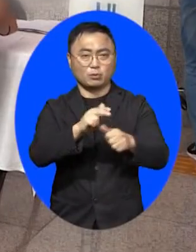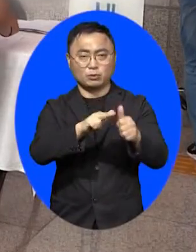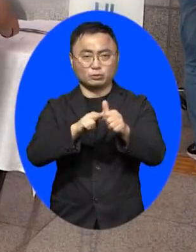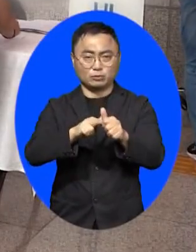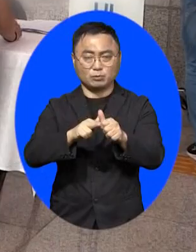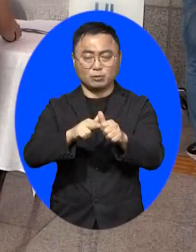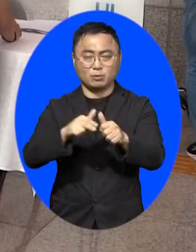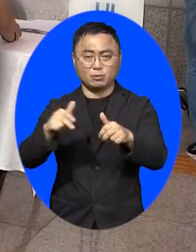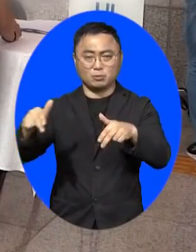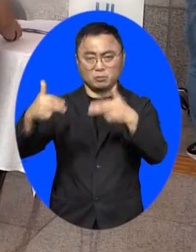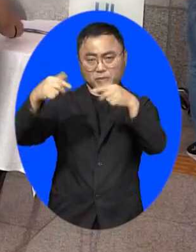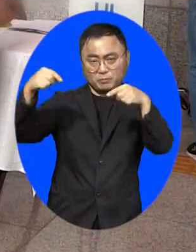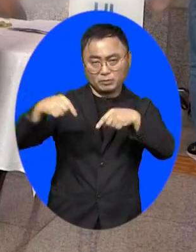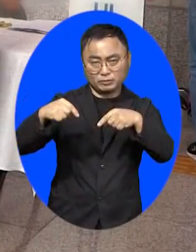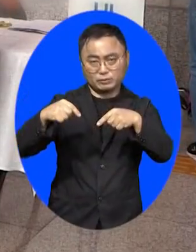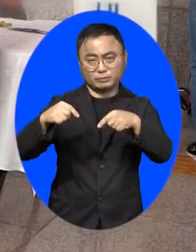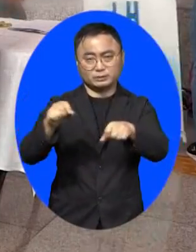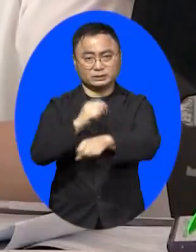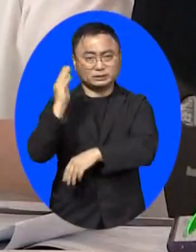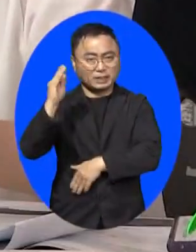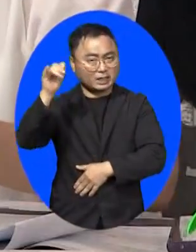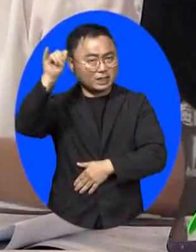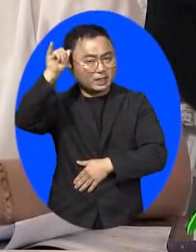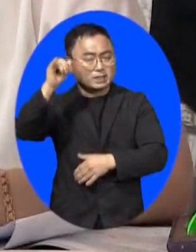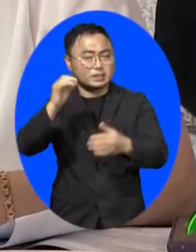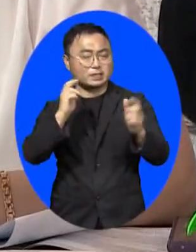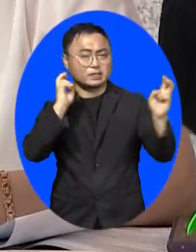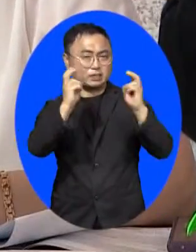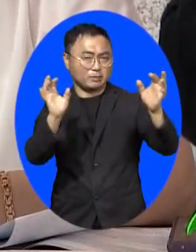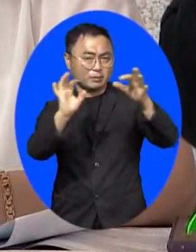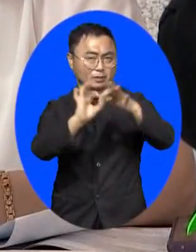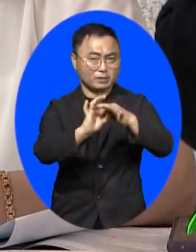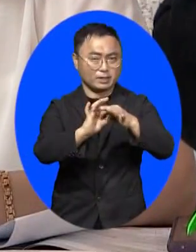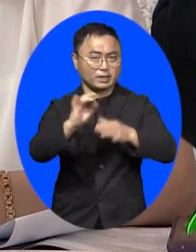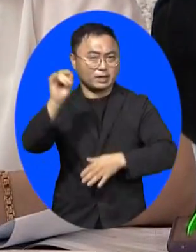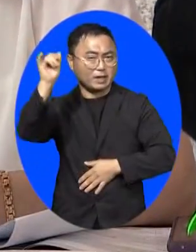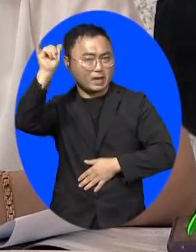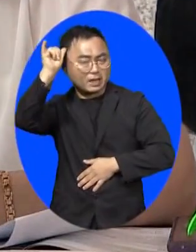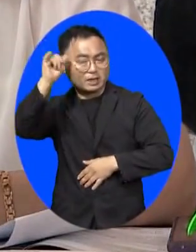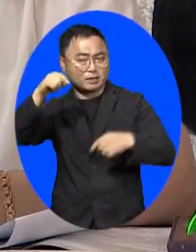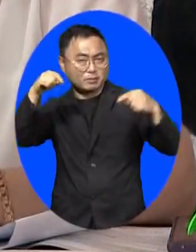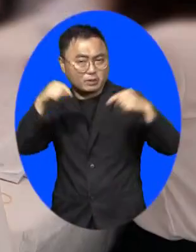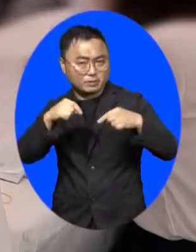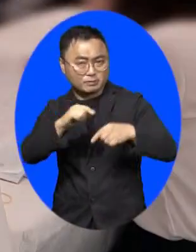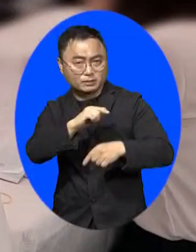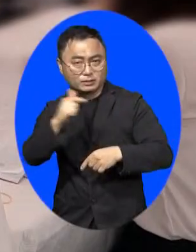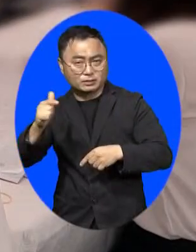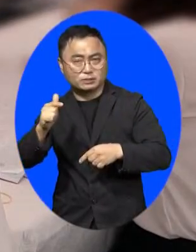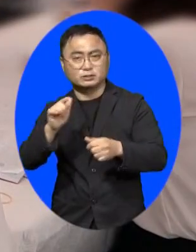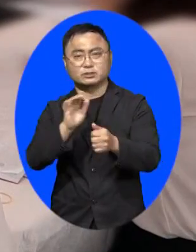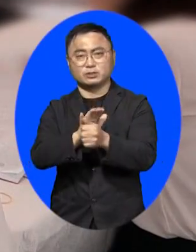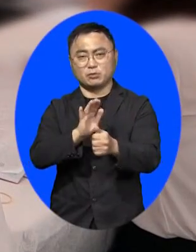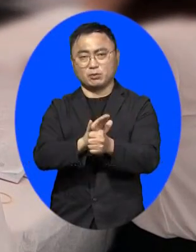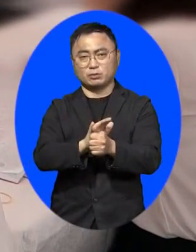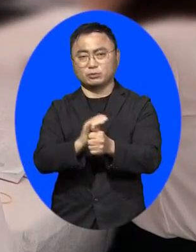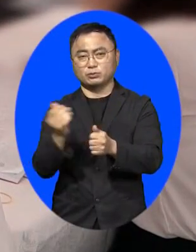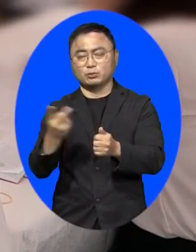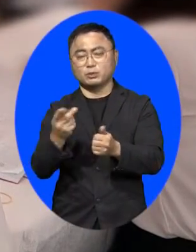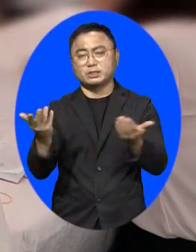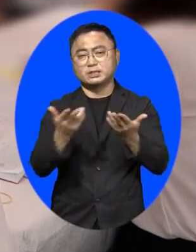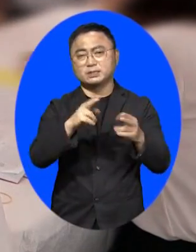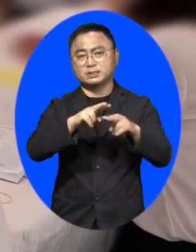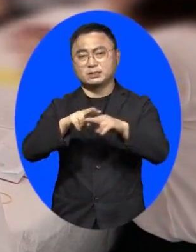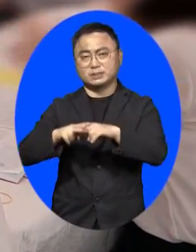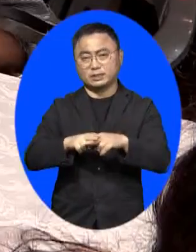화상 면접 취업 특강 ai 기업 매칭에 ai 모의면접 등 다양한 취업지원 콘텐츠와